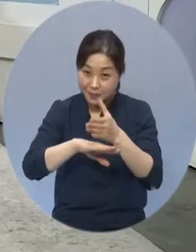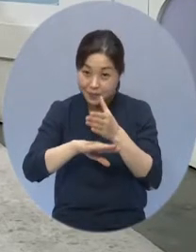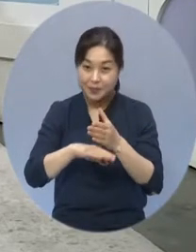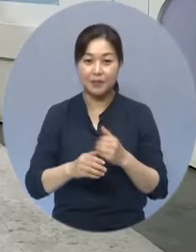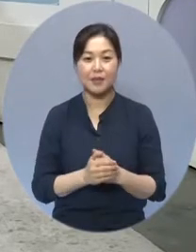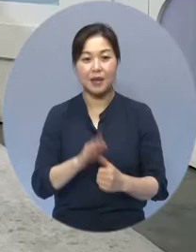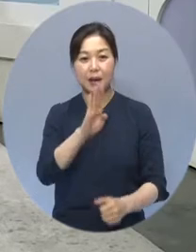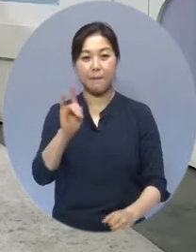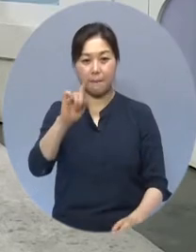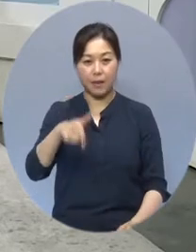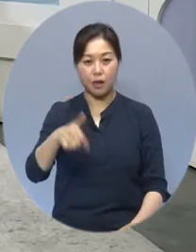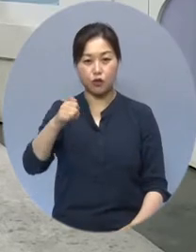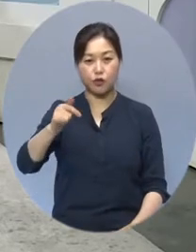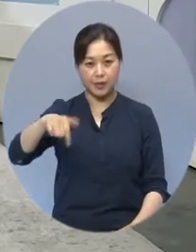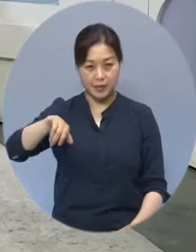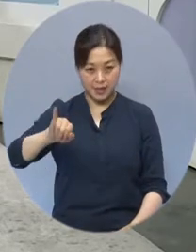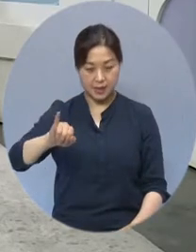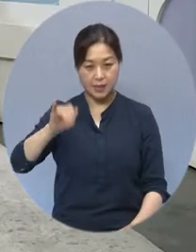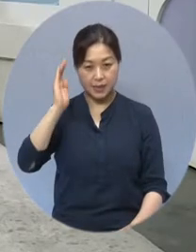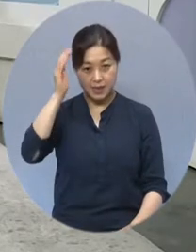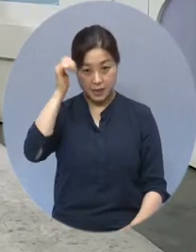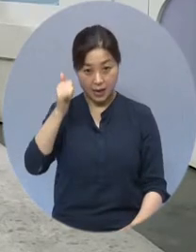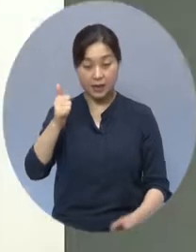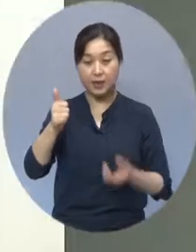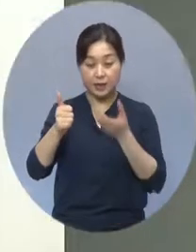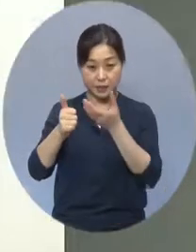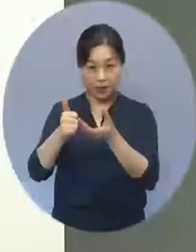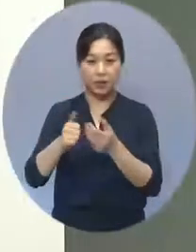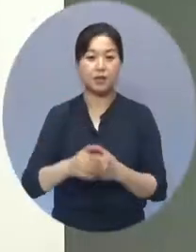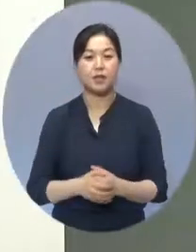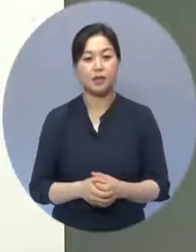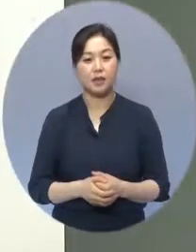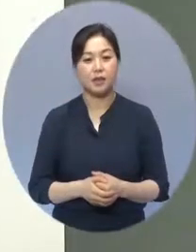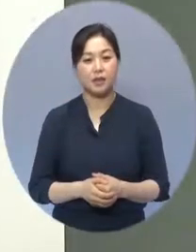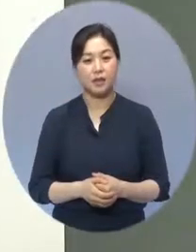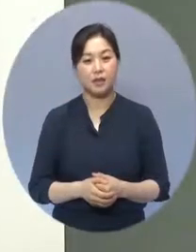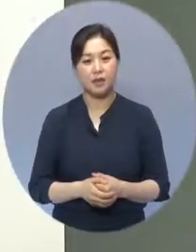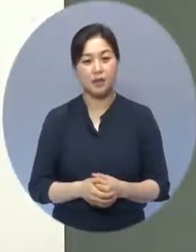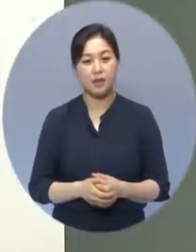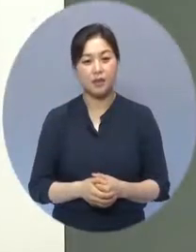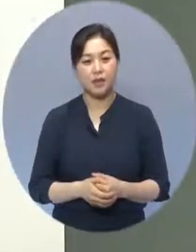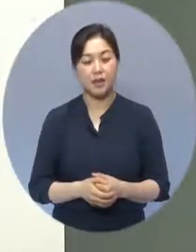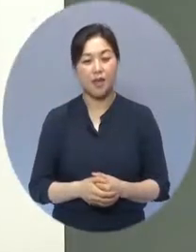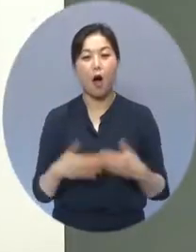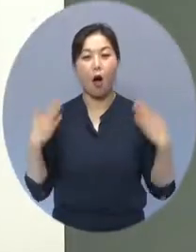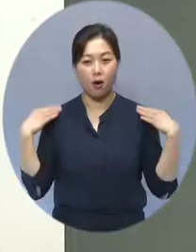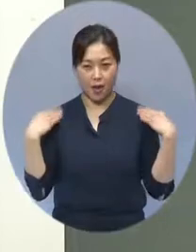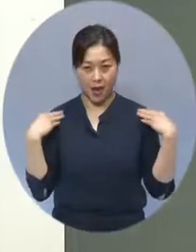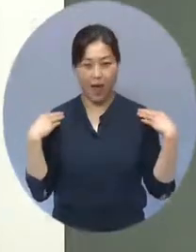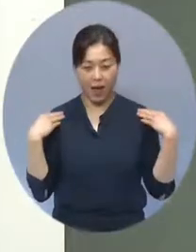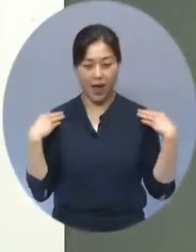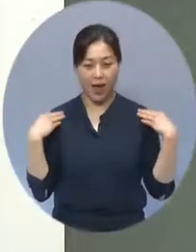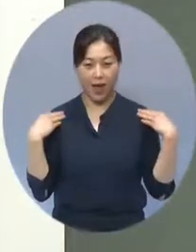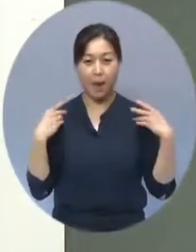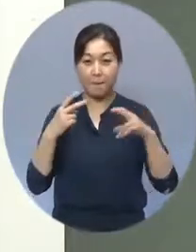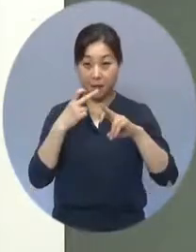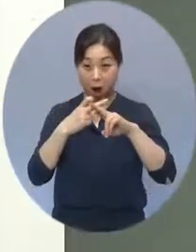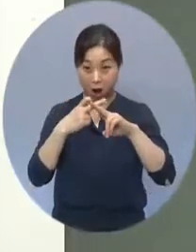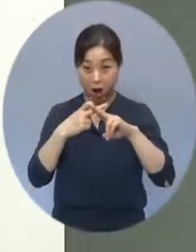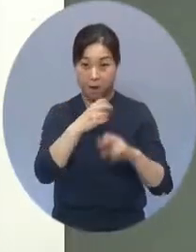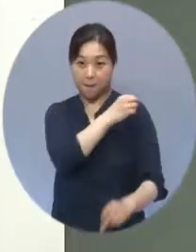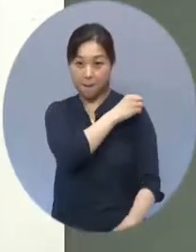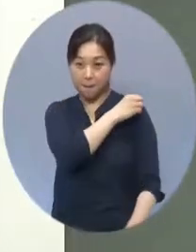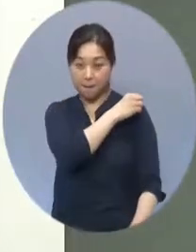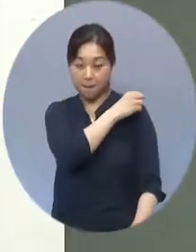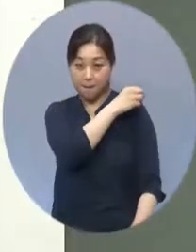백군기 시장님 하면은 오히려 어깨에 별 네 개를 붙인 대장의 모습이